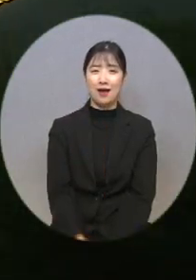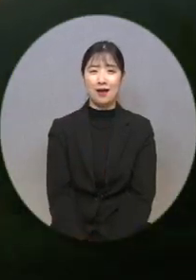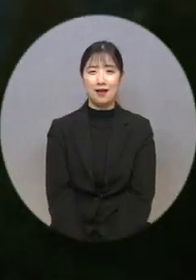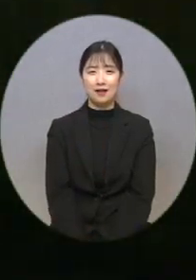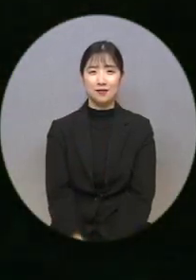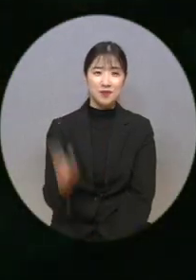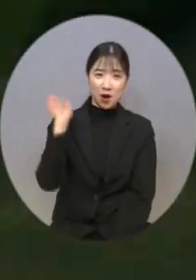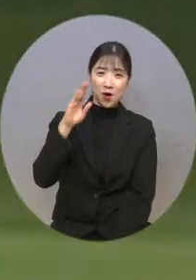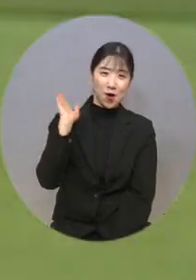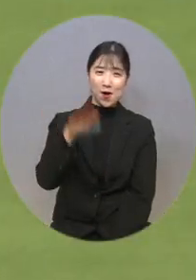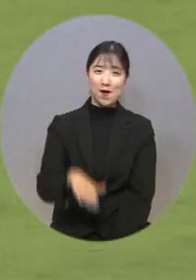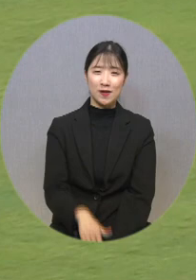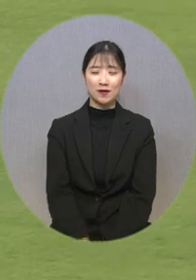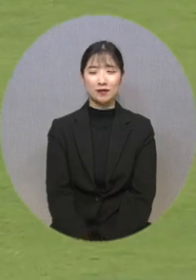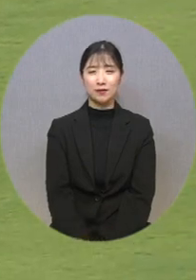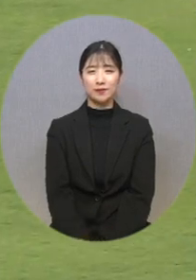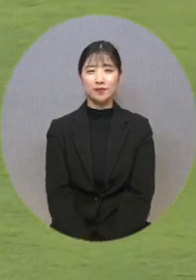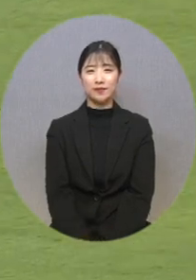고고고!